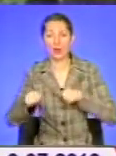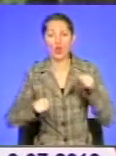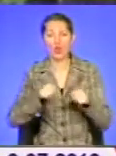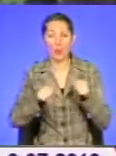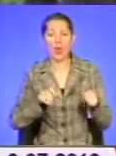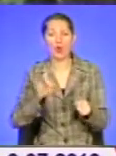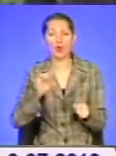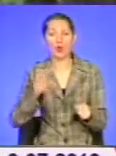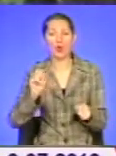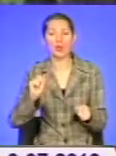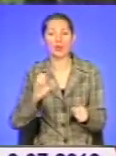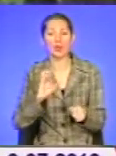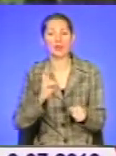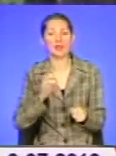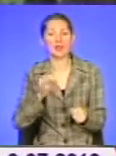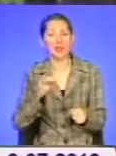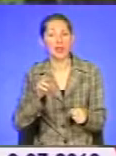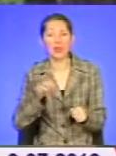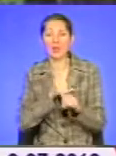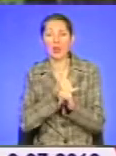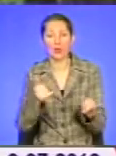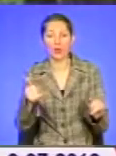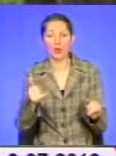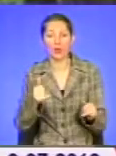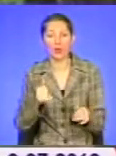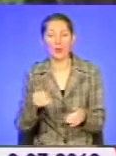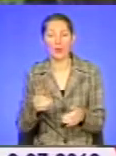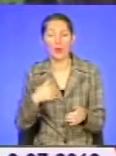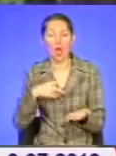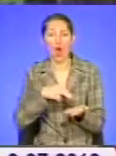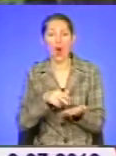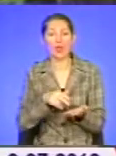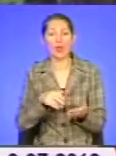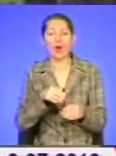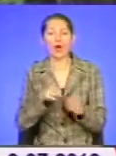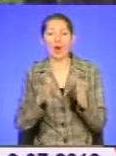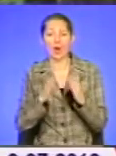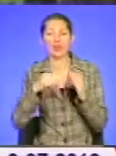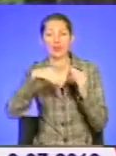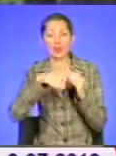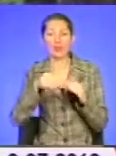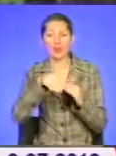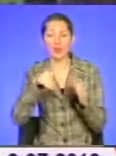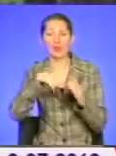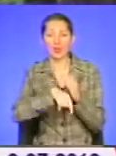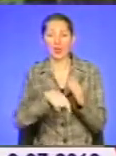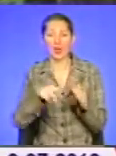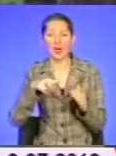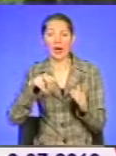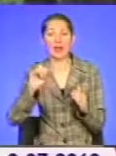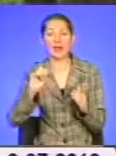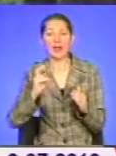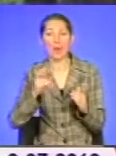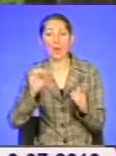на скейті неможливо просто. Дорога товча. Ми ходимо на двір в Лепкого 11, там зробили рівнішу дорогу. Але не всім